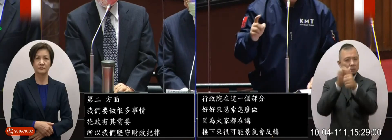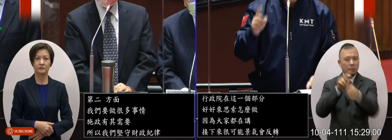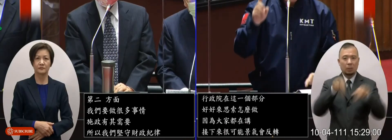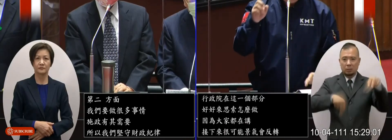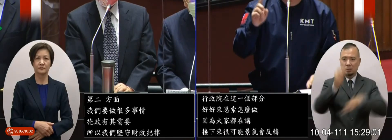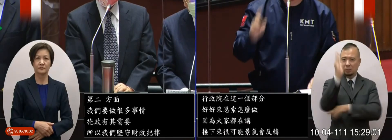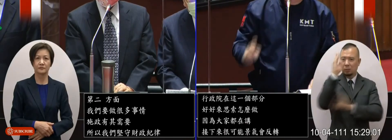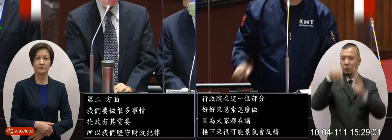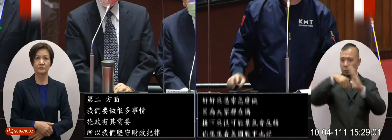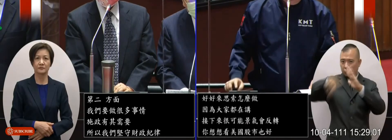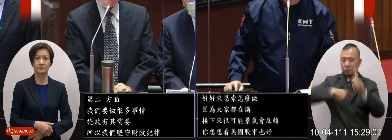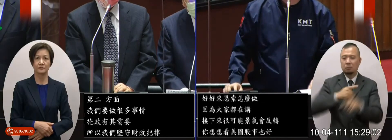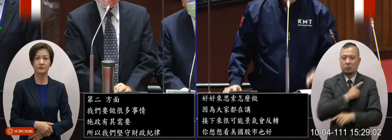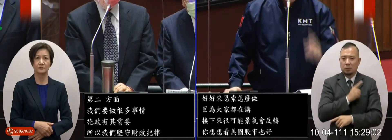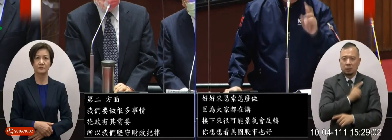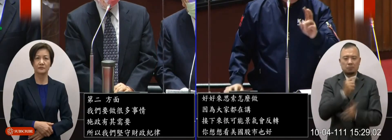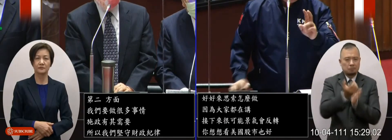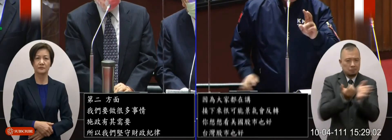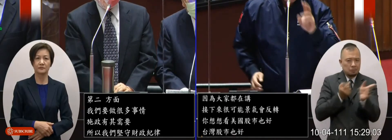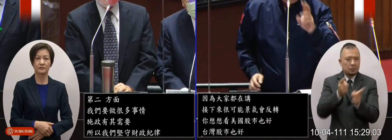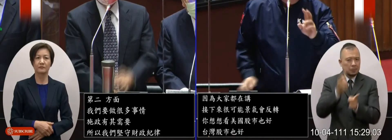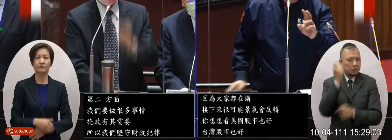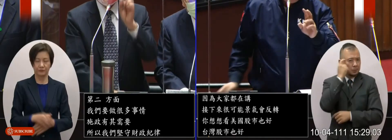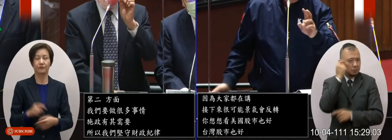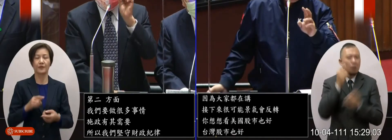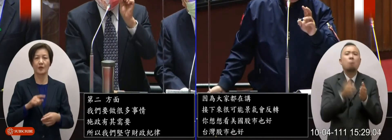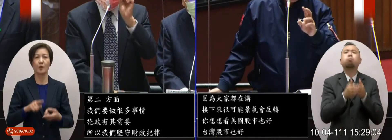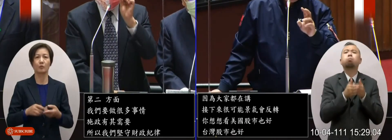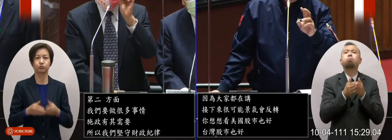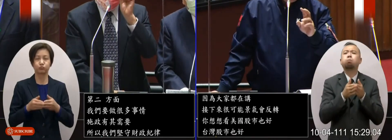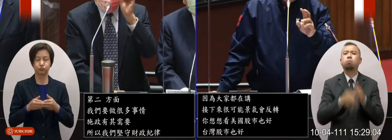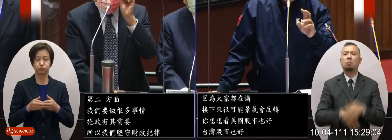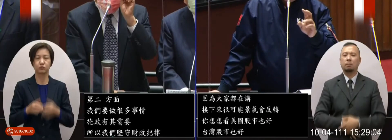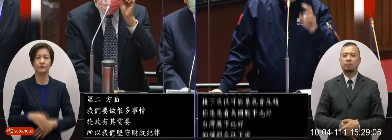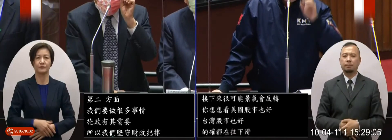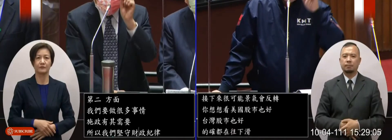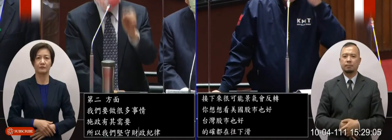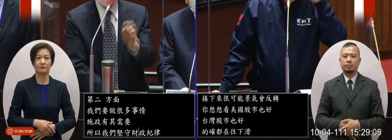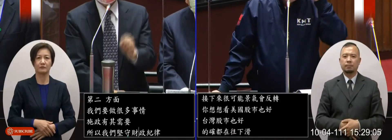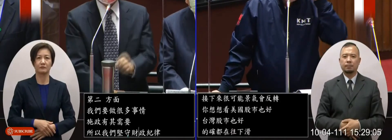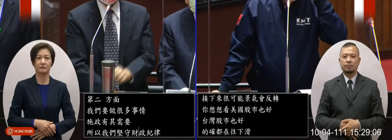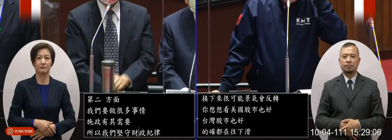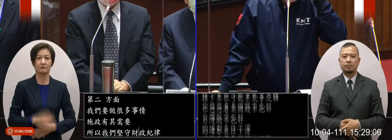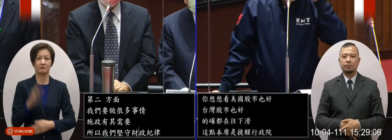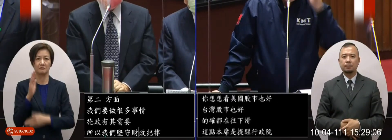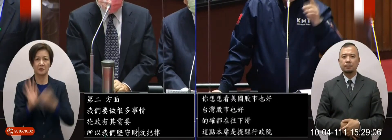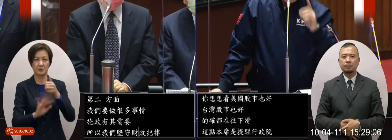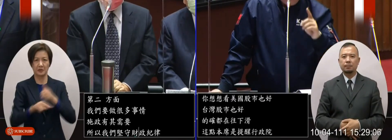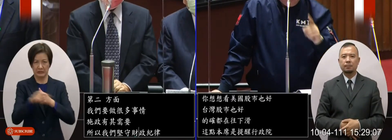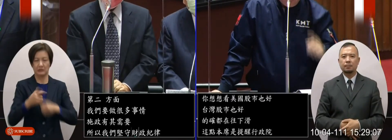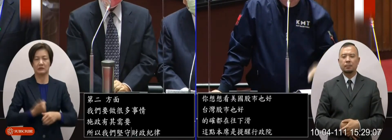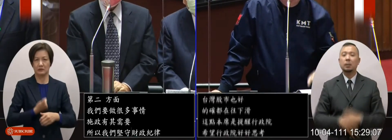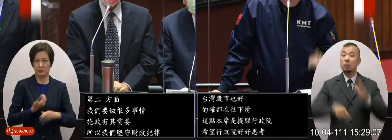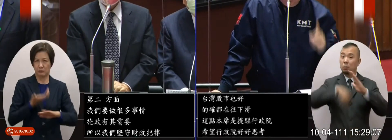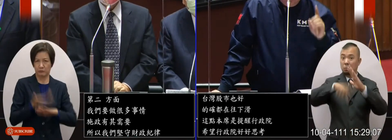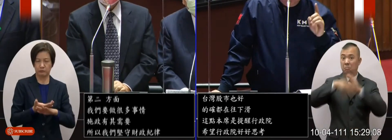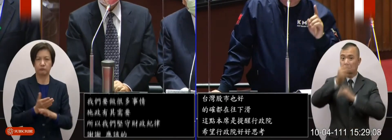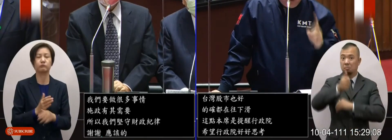行政院好好来思考。另外这边 我们也是很谨慎的，嗯， 院长，